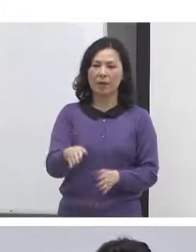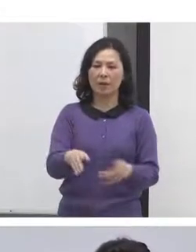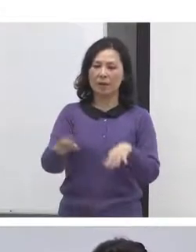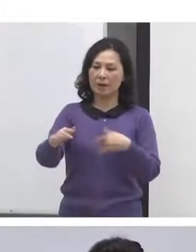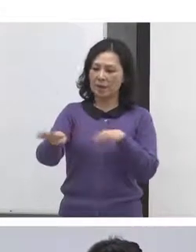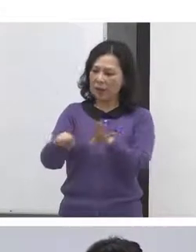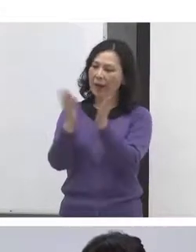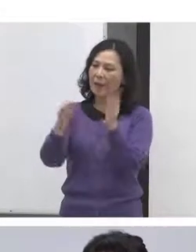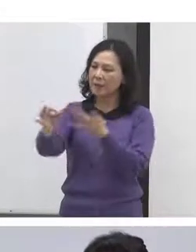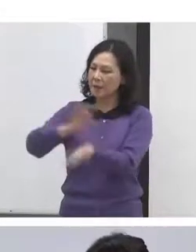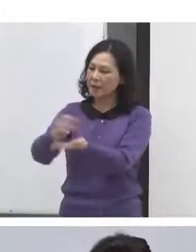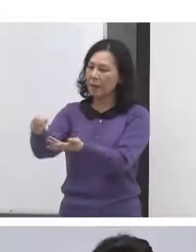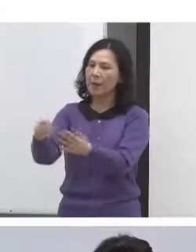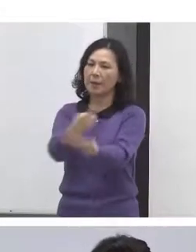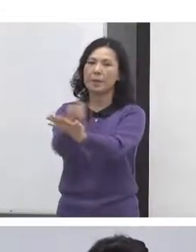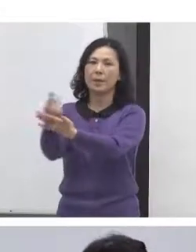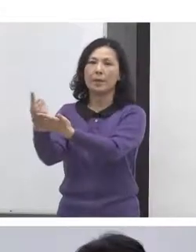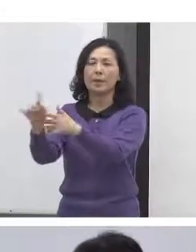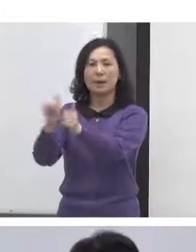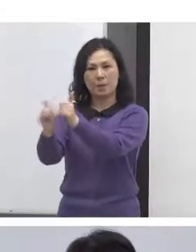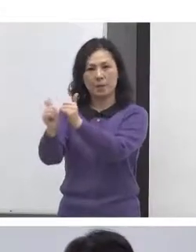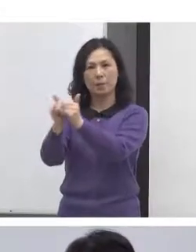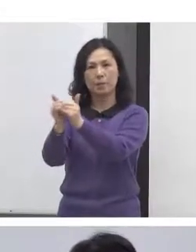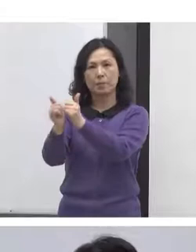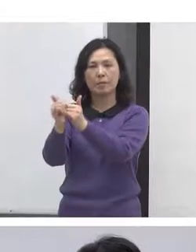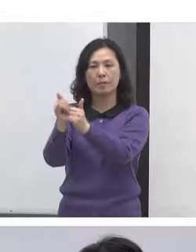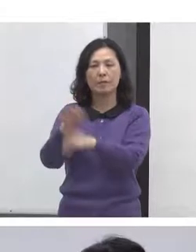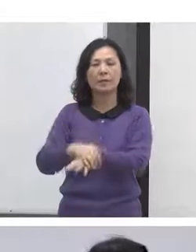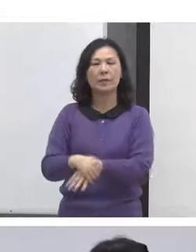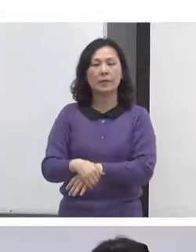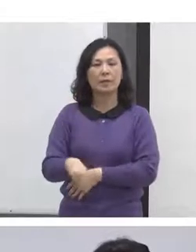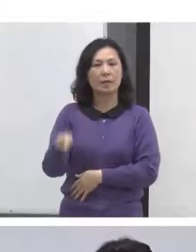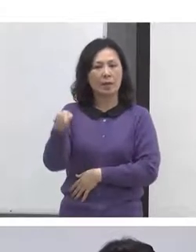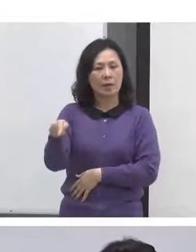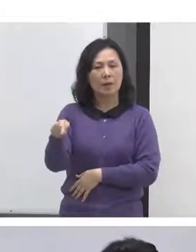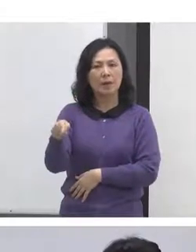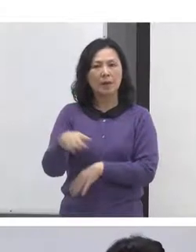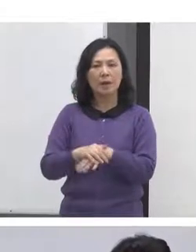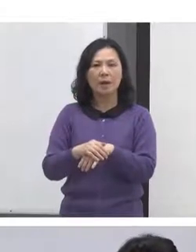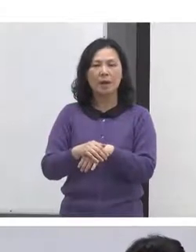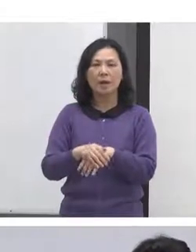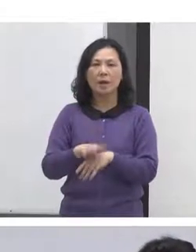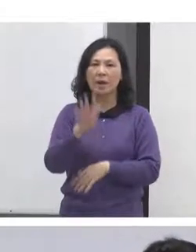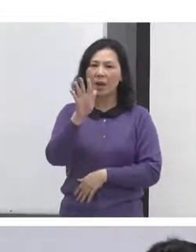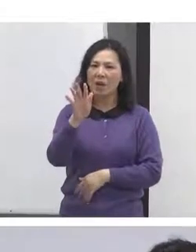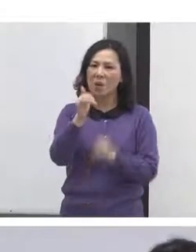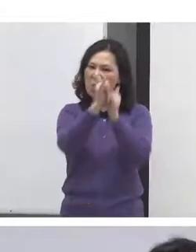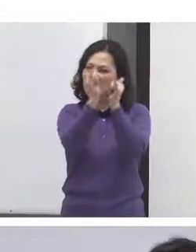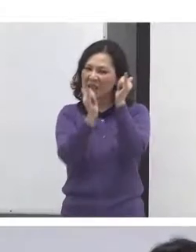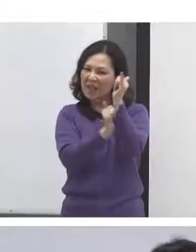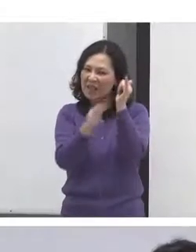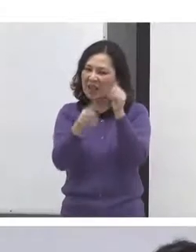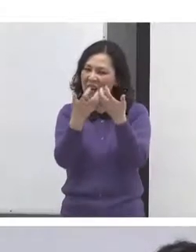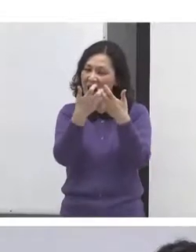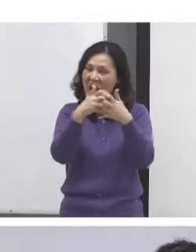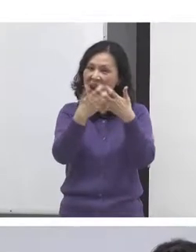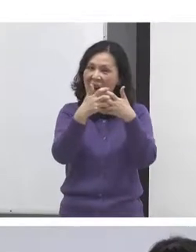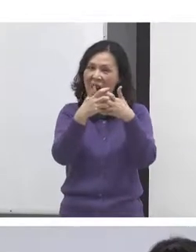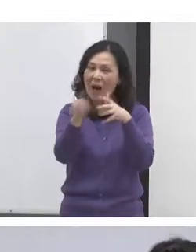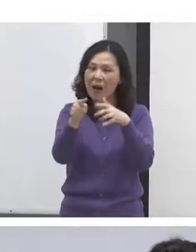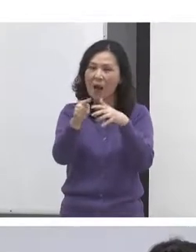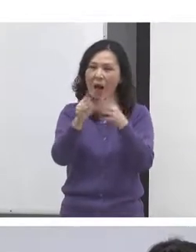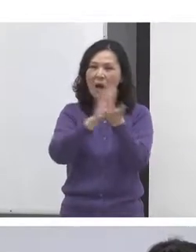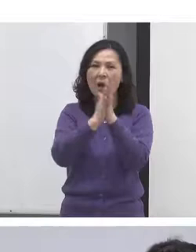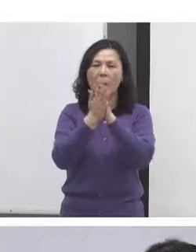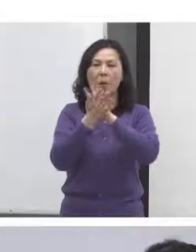到了 VC venture capital 的钱，他就走向大众市场。然后他的某一代的机器就变成 closed